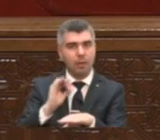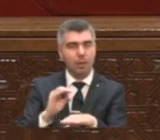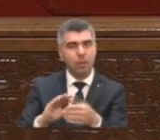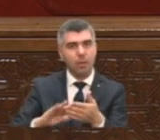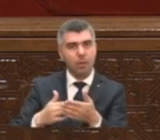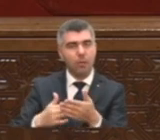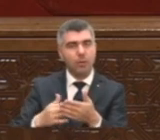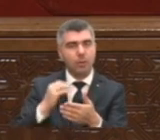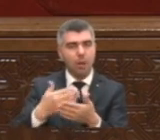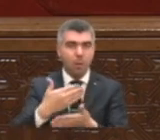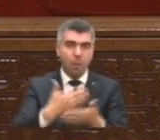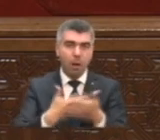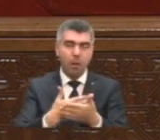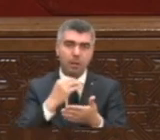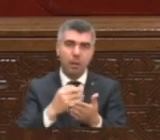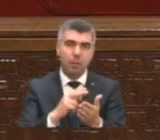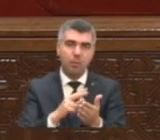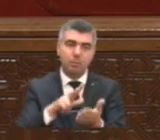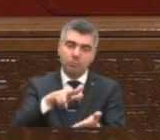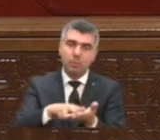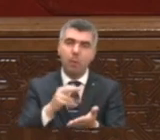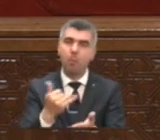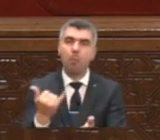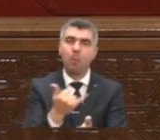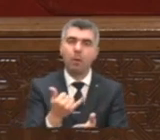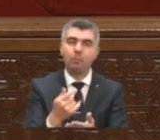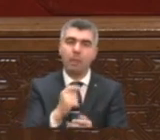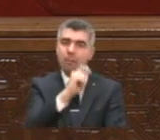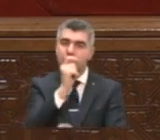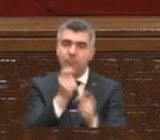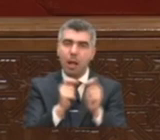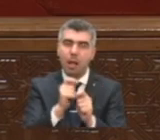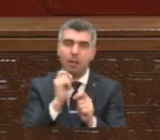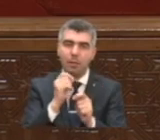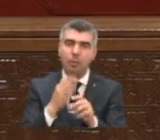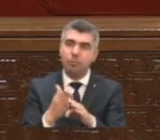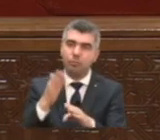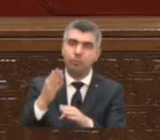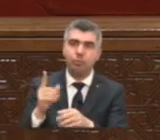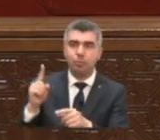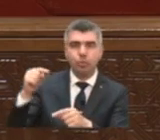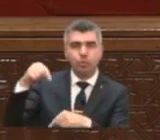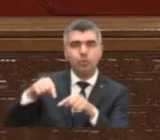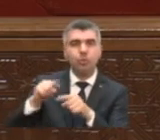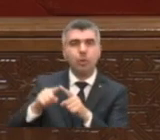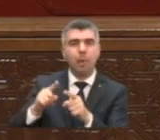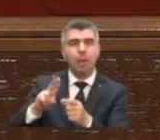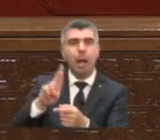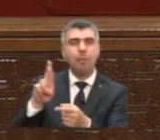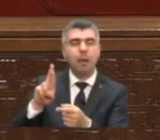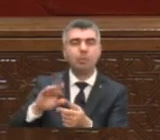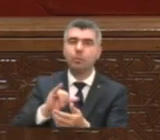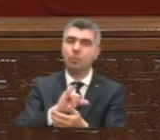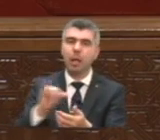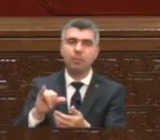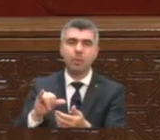شعار عندنا في بلادنا ولكن نفعلوها. وهاد التصاميم التهيئه في بلاصه ما يطلعوا للمركز غادي يولي تيتصادق عليهم